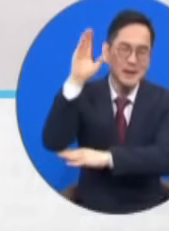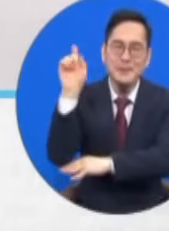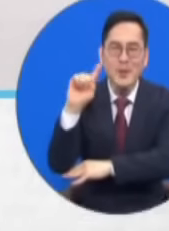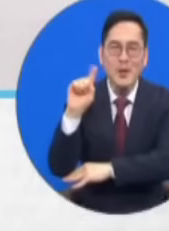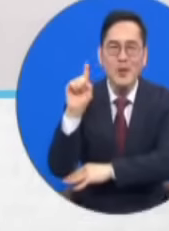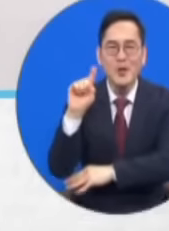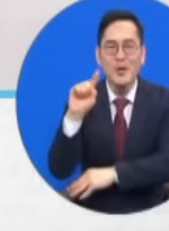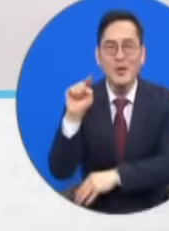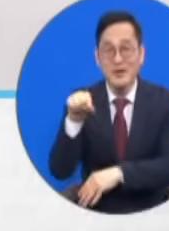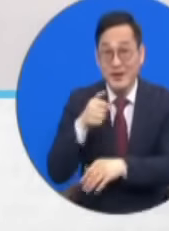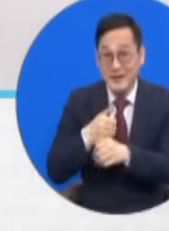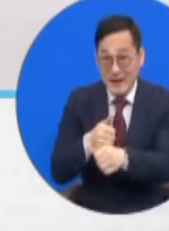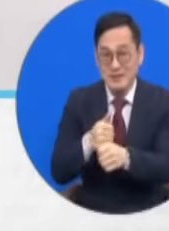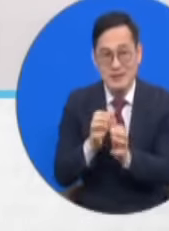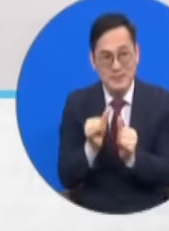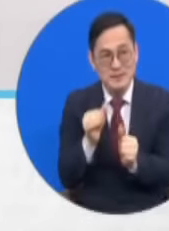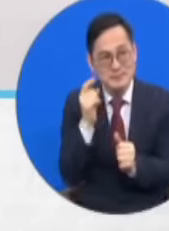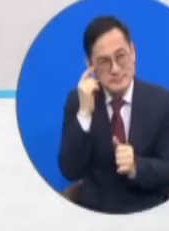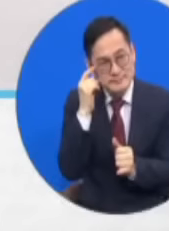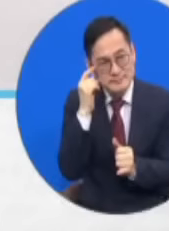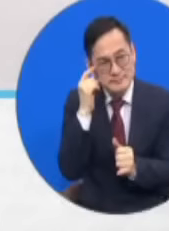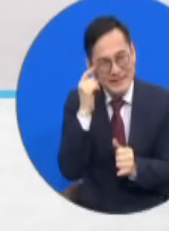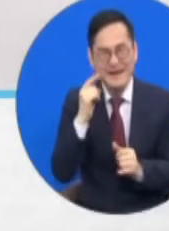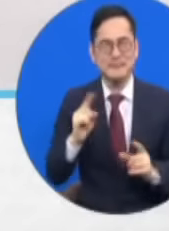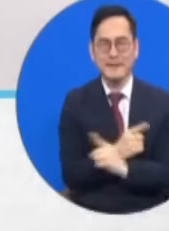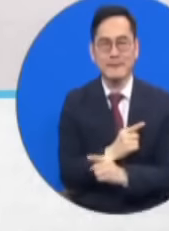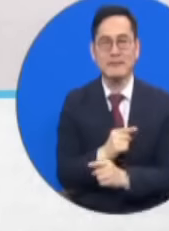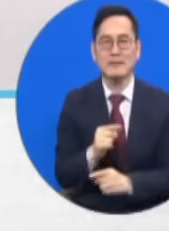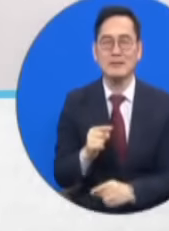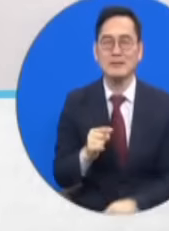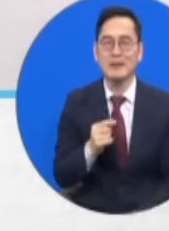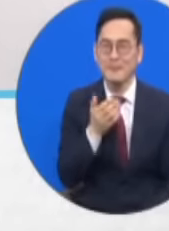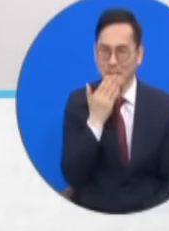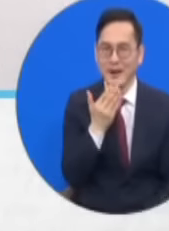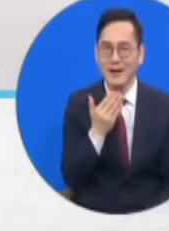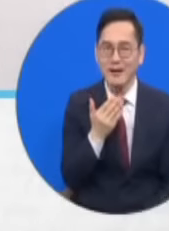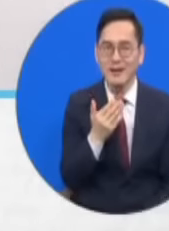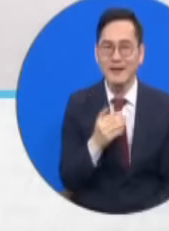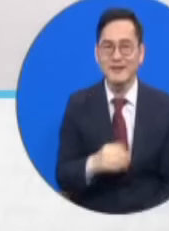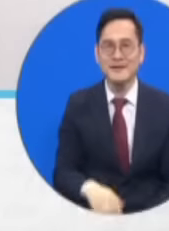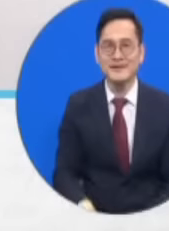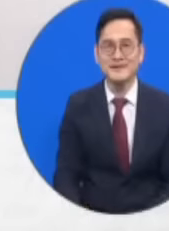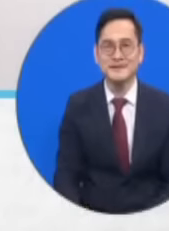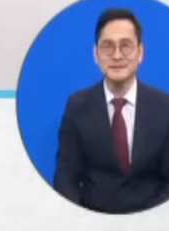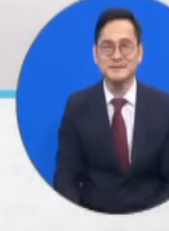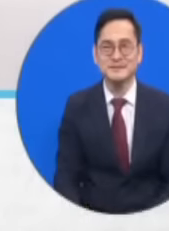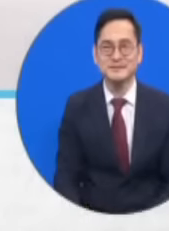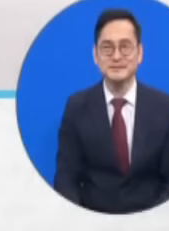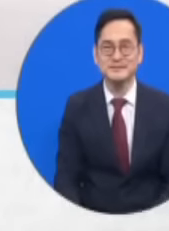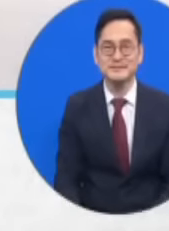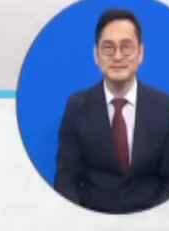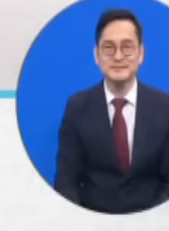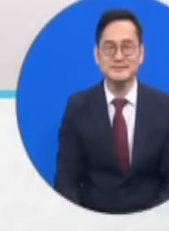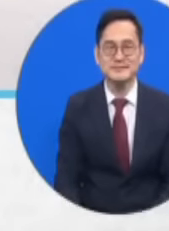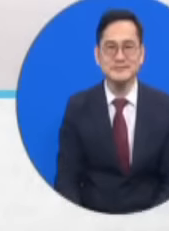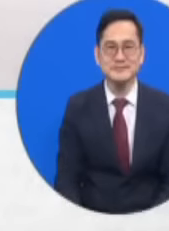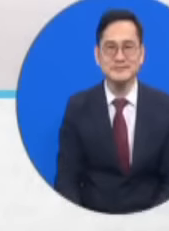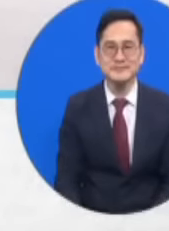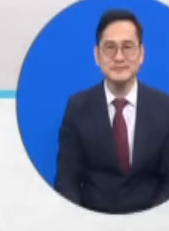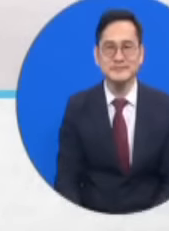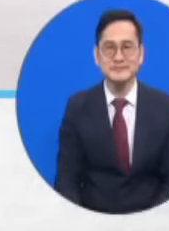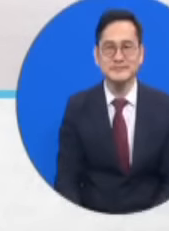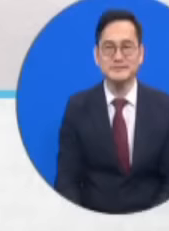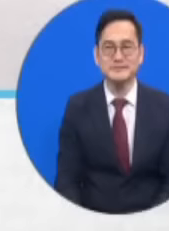메시지에 의해서 또 약간 유동층의 어떤 마음을 움직일 수 있는 부분이 있기 때문에 뭐 설사 투표자의 마음이 정해졌다